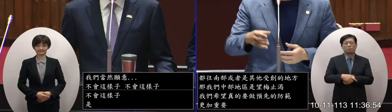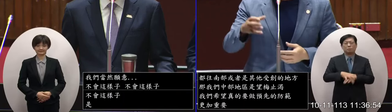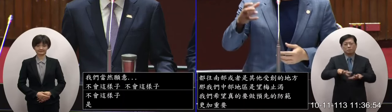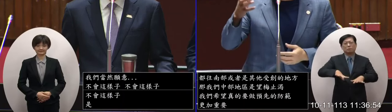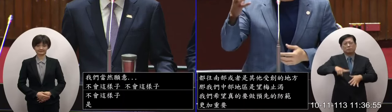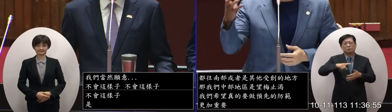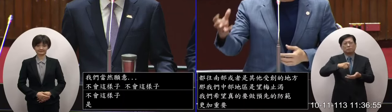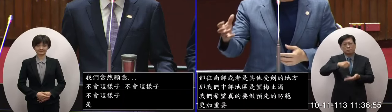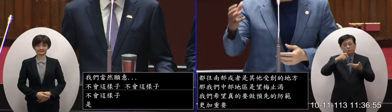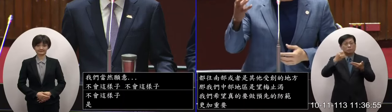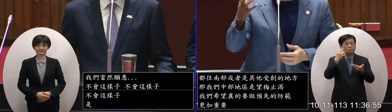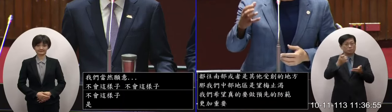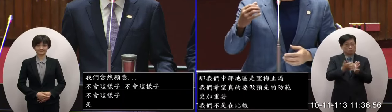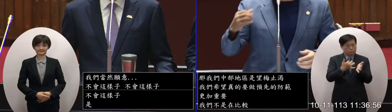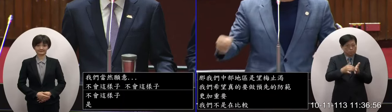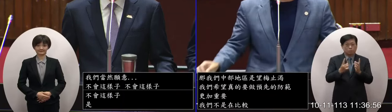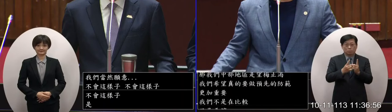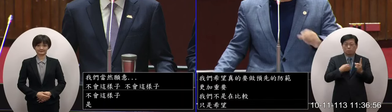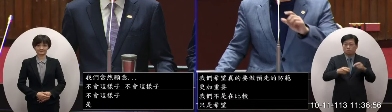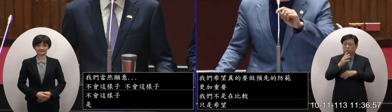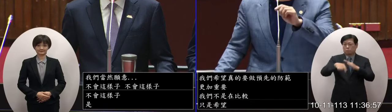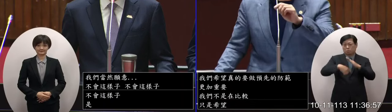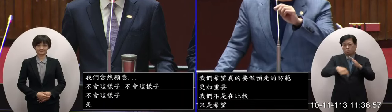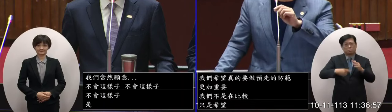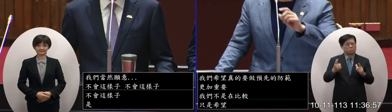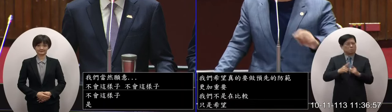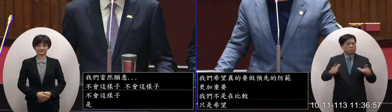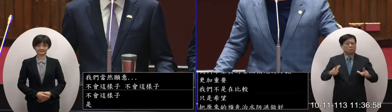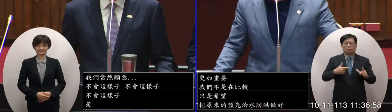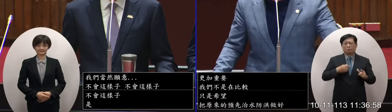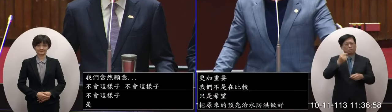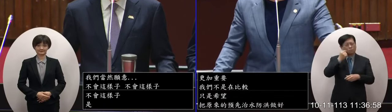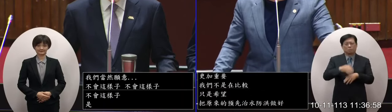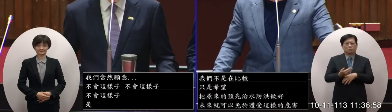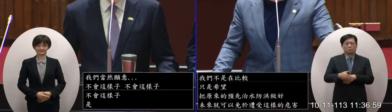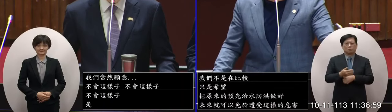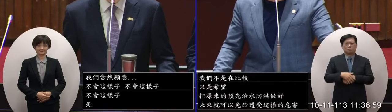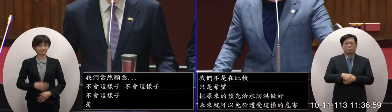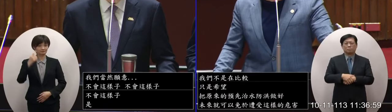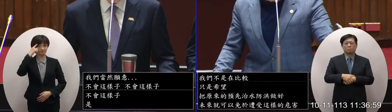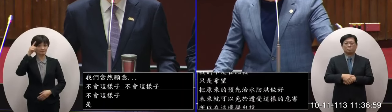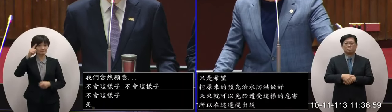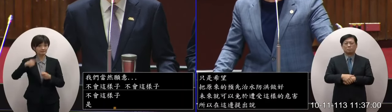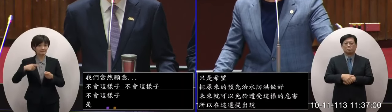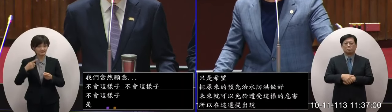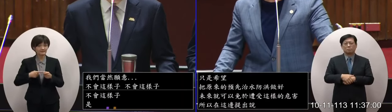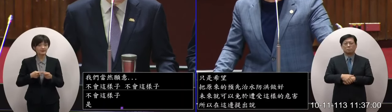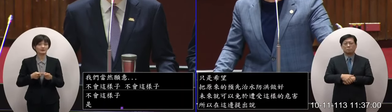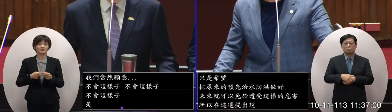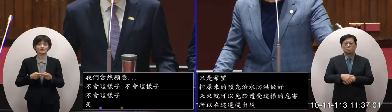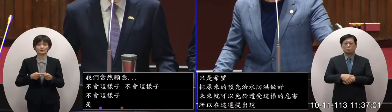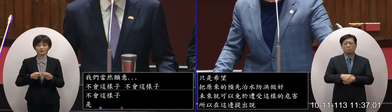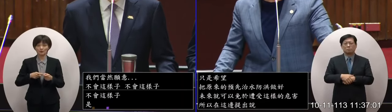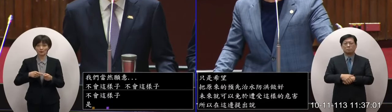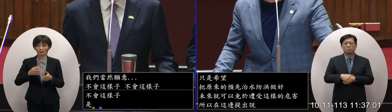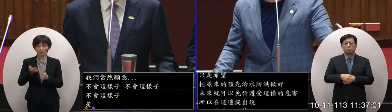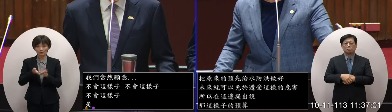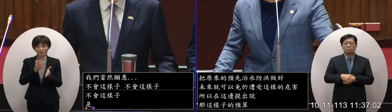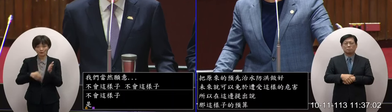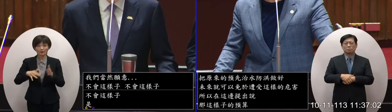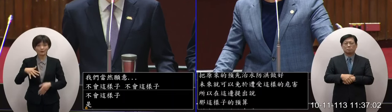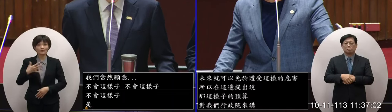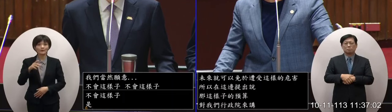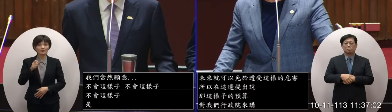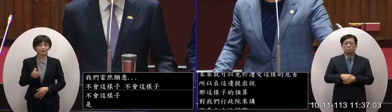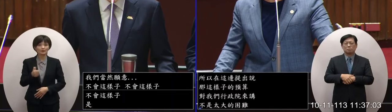提出说，那这样子预算对我们行政院来讲不是一个太大的困难。 所以我们明年编了551亿，里面很多